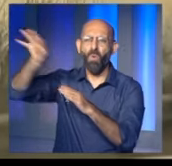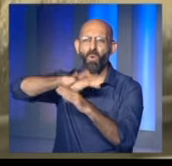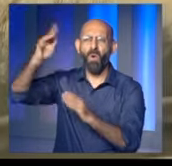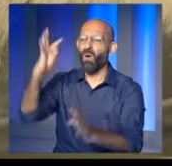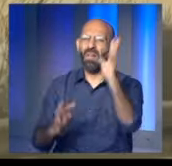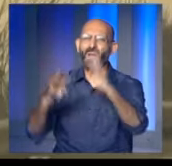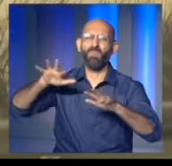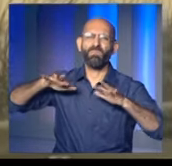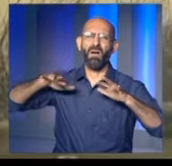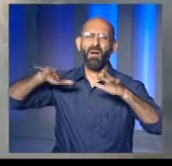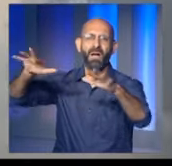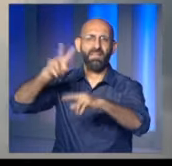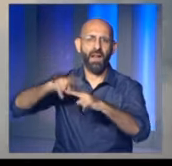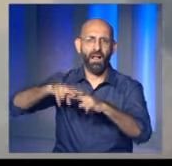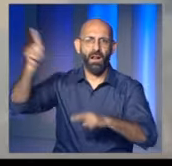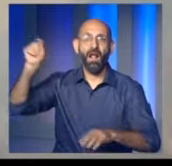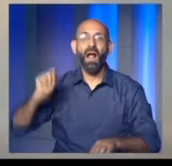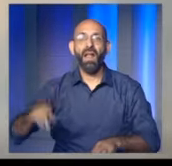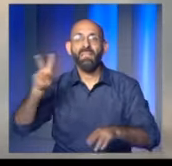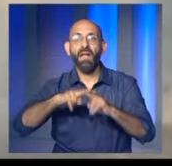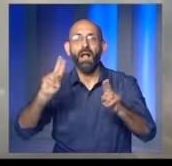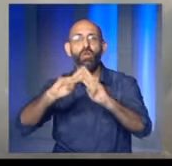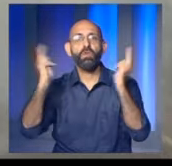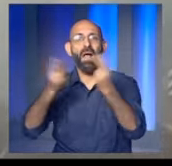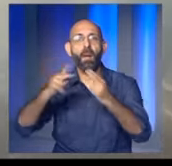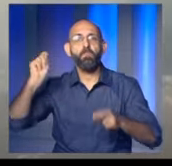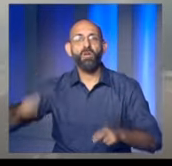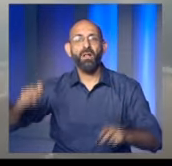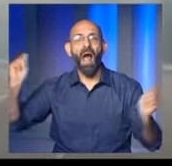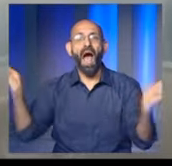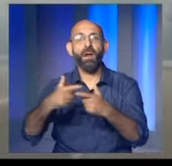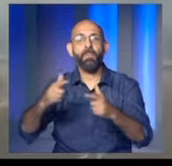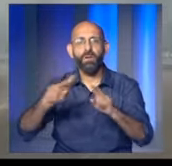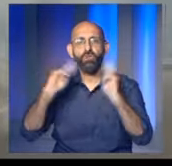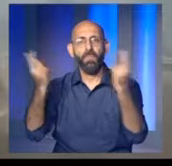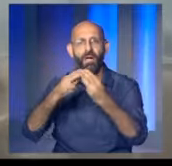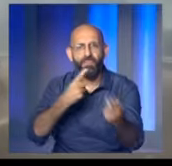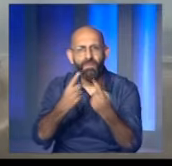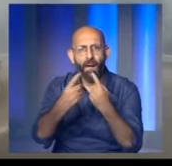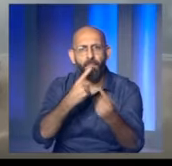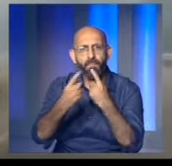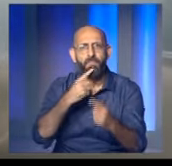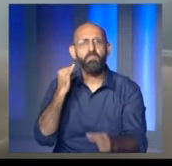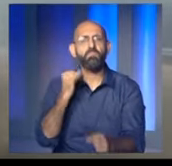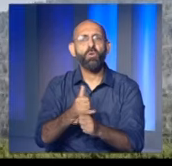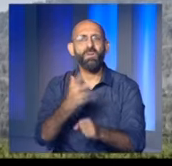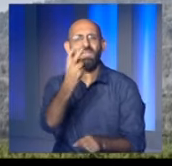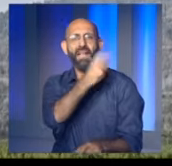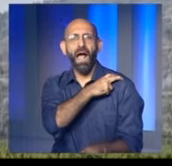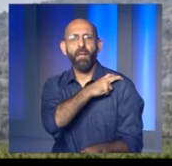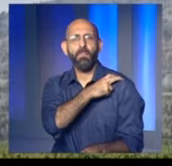الإسرائيلية أن اجتماعا لمجلس الحرب سيعقد الليلة لمناقشة التصعيد على الجبهة اللبنانية بطلب من حزب